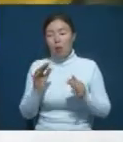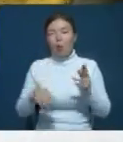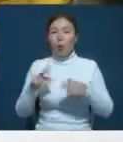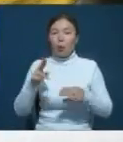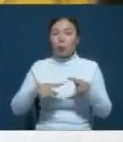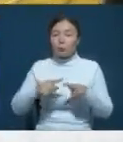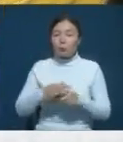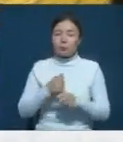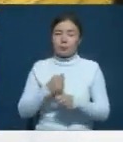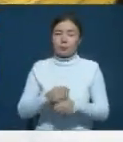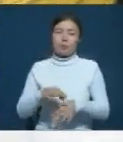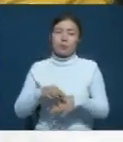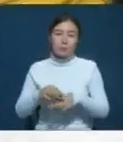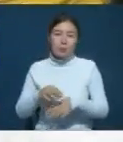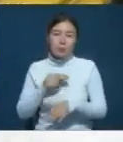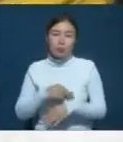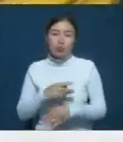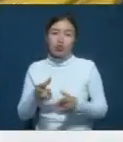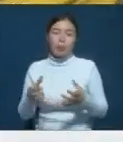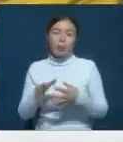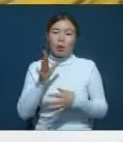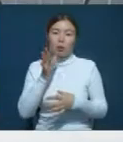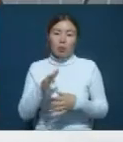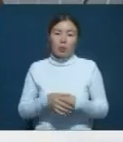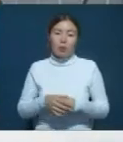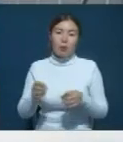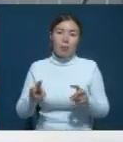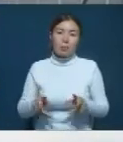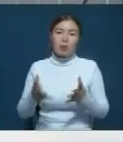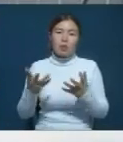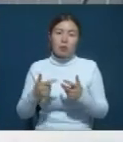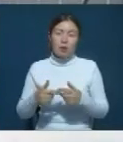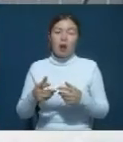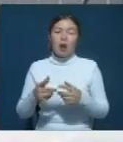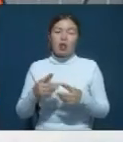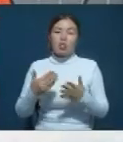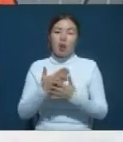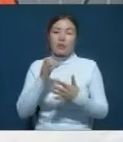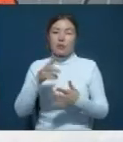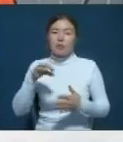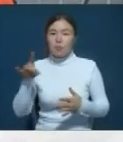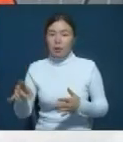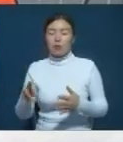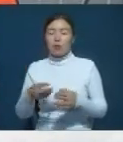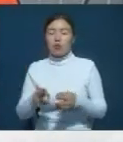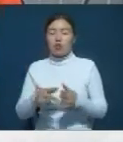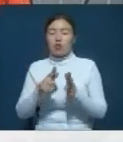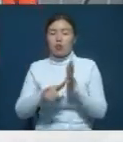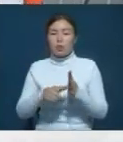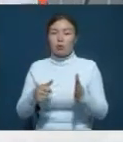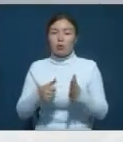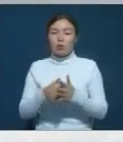және жүк ілуші болып еңбек етуде. Мекеме алдағы уақытта мамандар санын жаңа серпін орталығы арқылы 70-ке жеткізуді көздеп